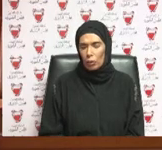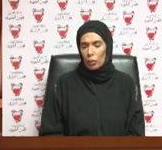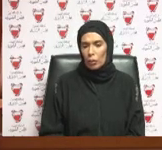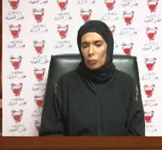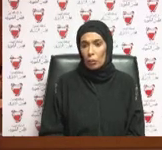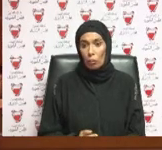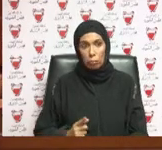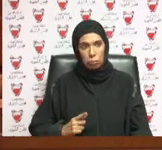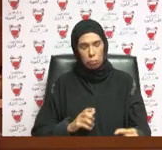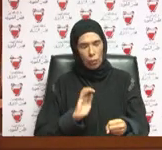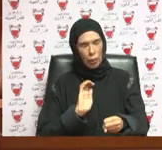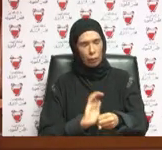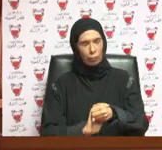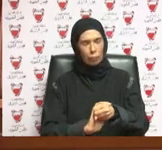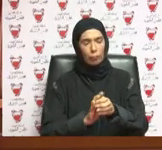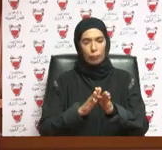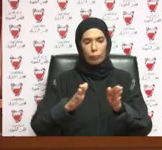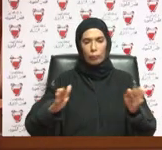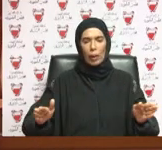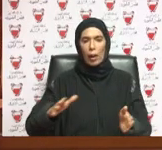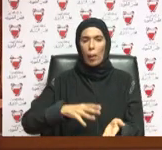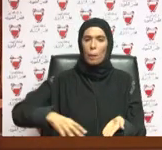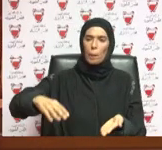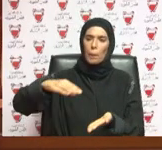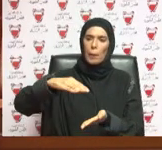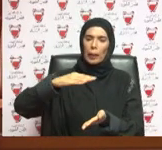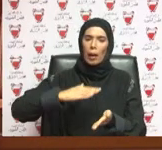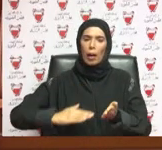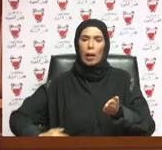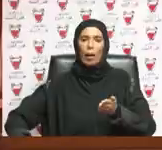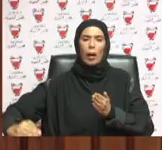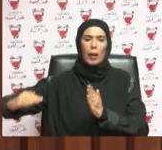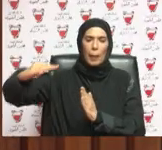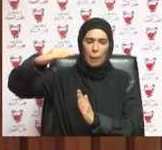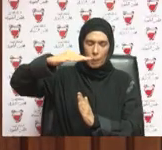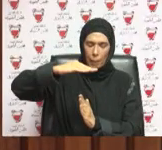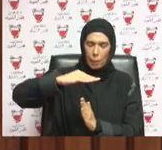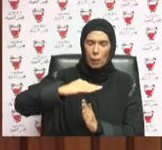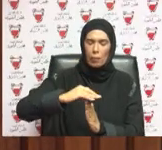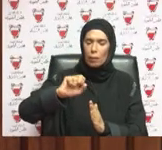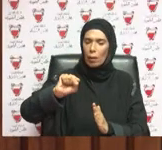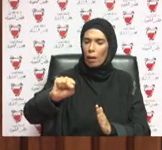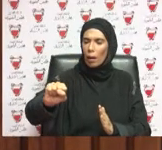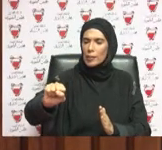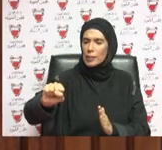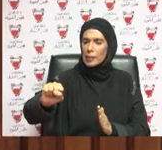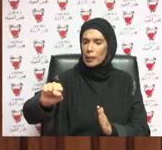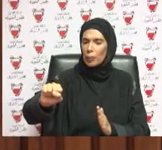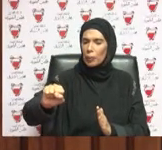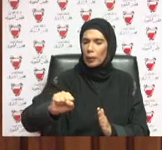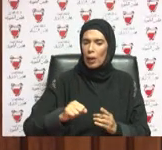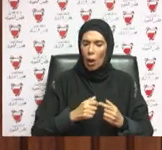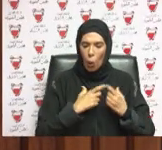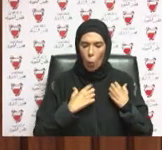دلالة كبيرة على المكانة العالية التي يحظى بها سموه في